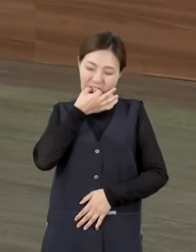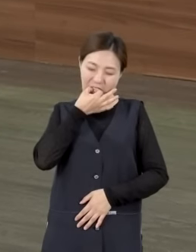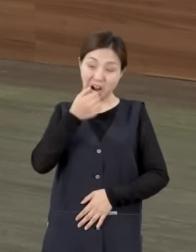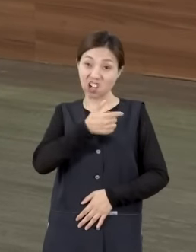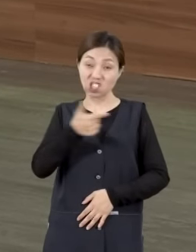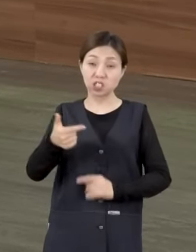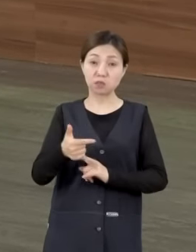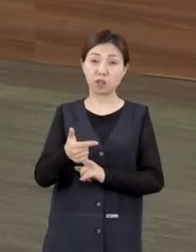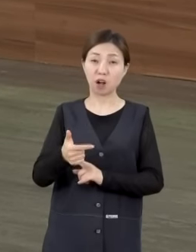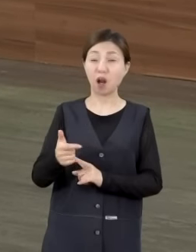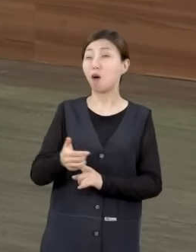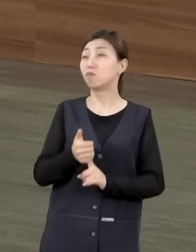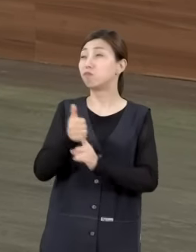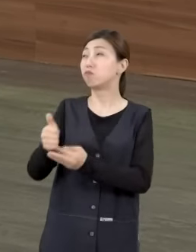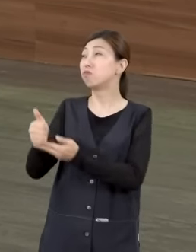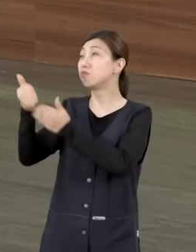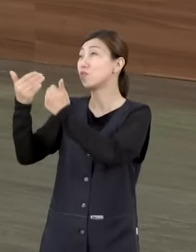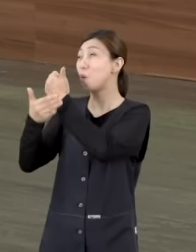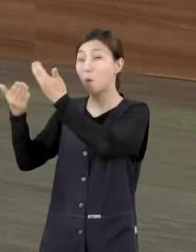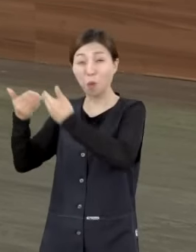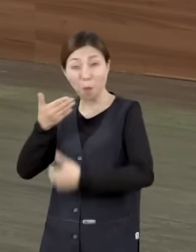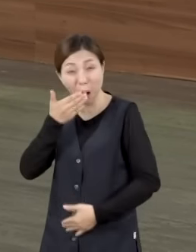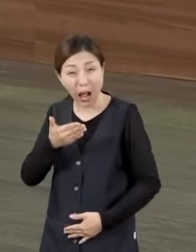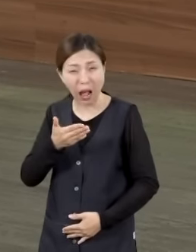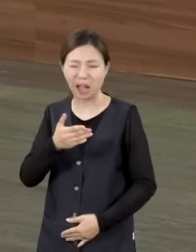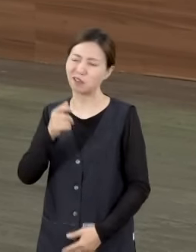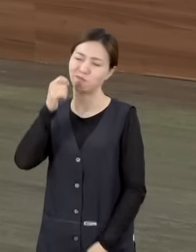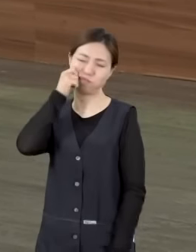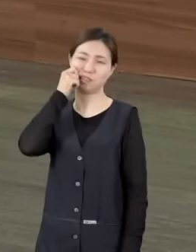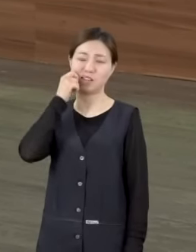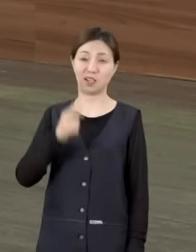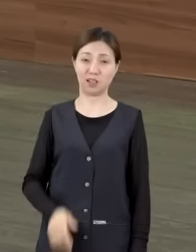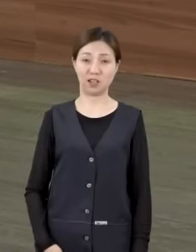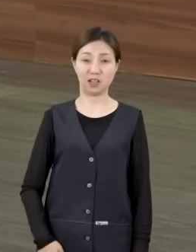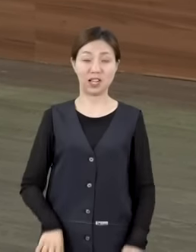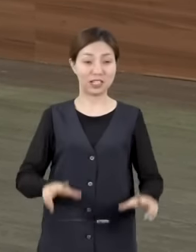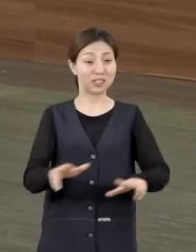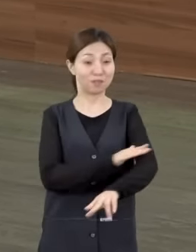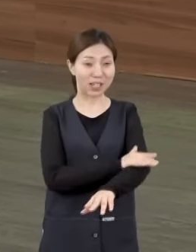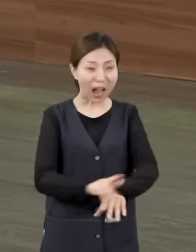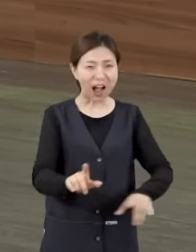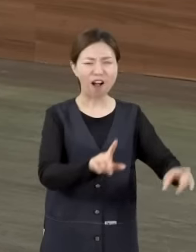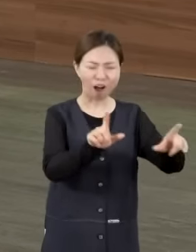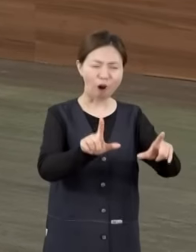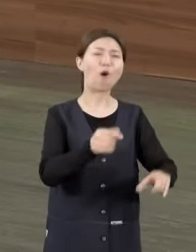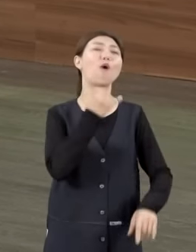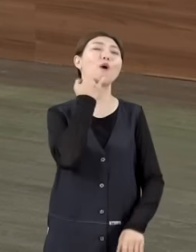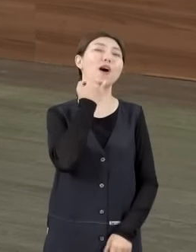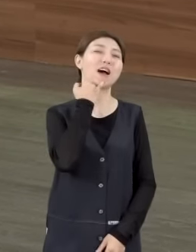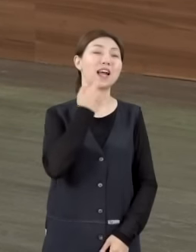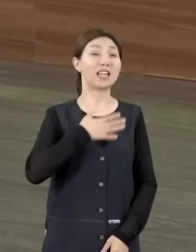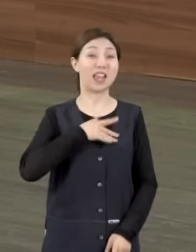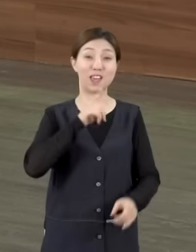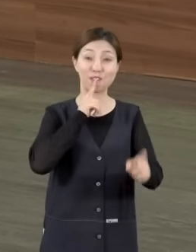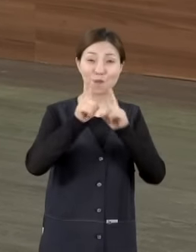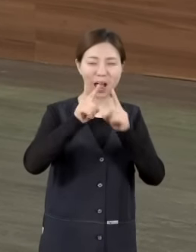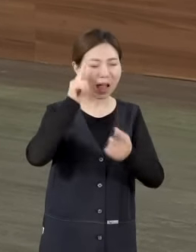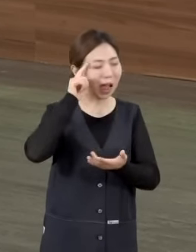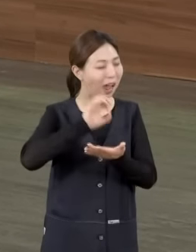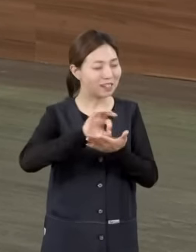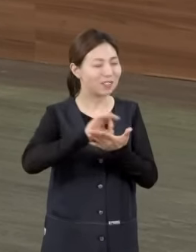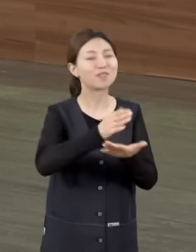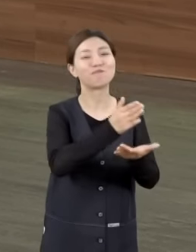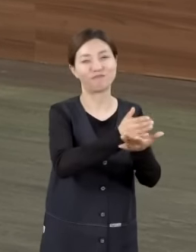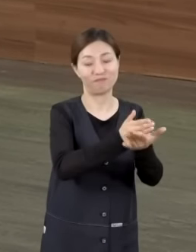우리가 진지하게 고민해 보자는 거죠음 잘하시는 분들은 제 말 신경 안 쓰셔도 돼요